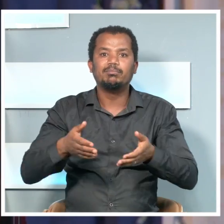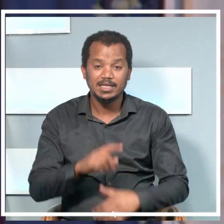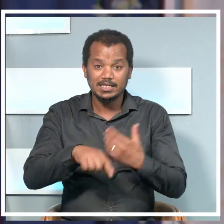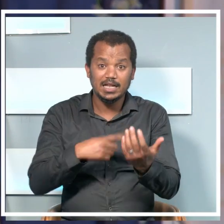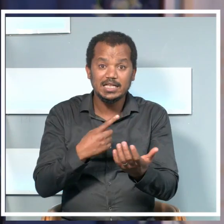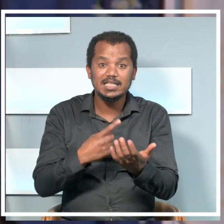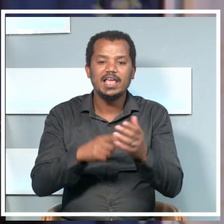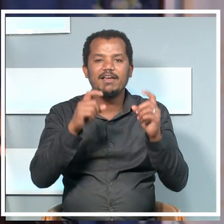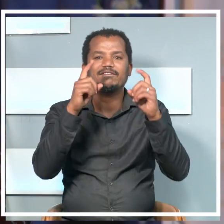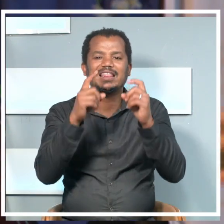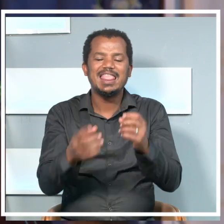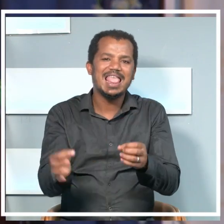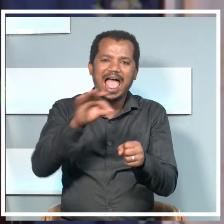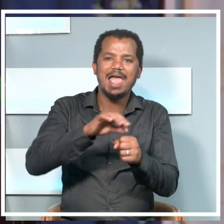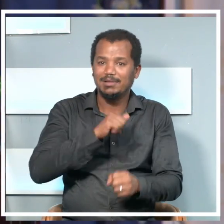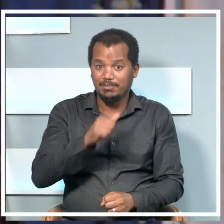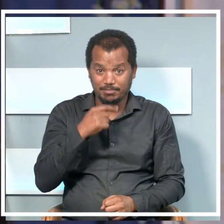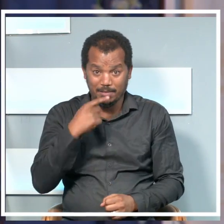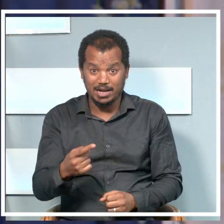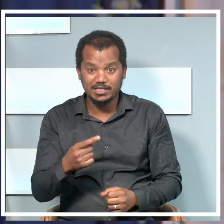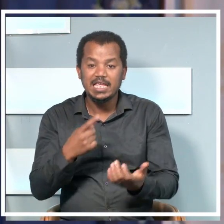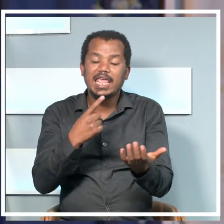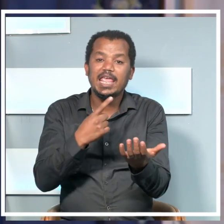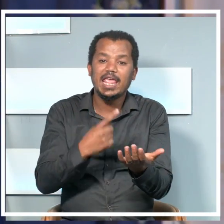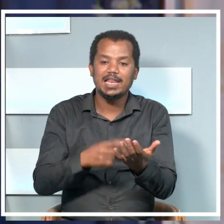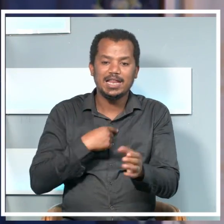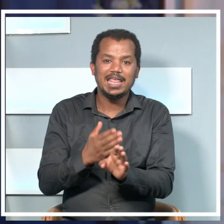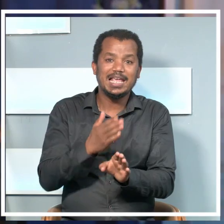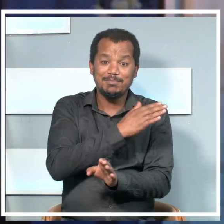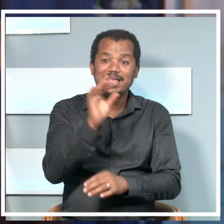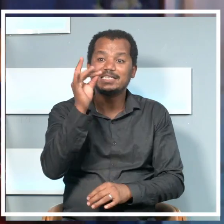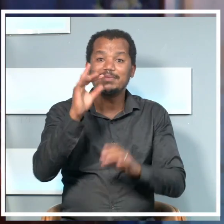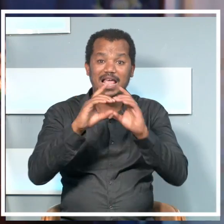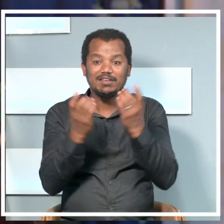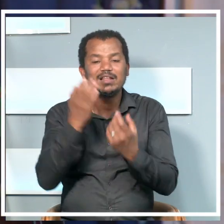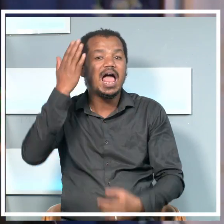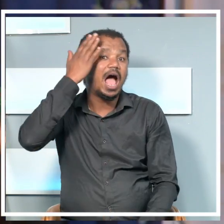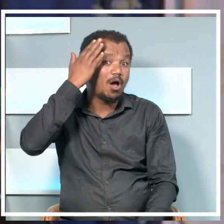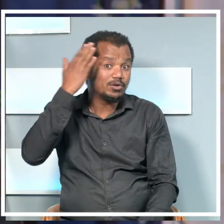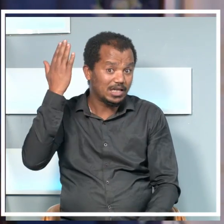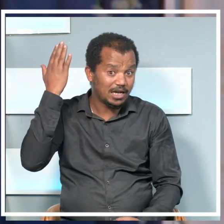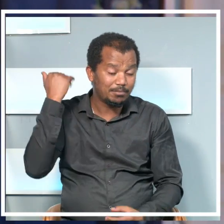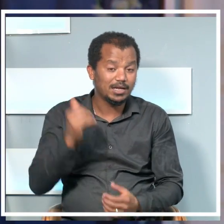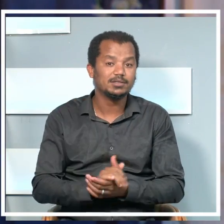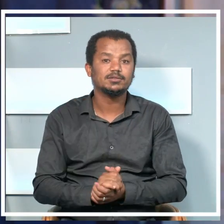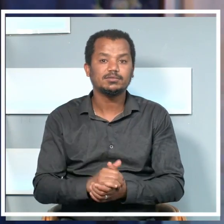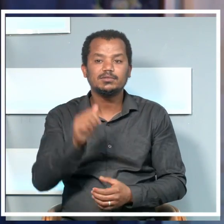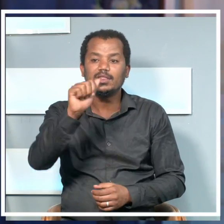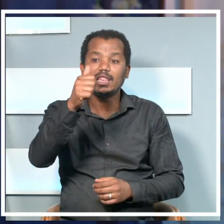አለበት ስለዚህ ፈታኛ ይመደብልሽ ተባለች ይሄንን ቀድሜ 8ኛ ክፍል ላይ አውቅ